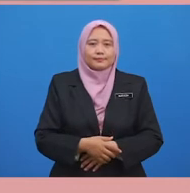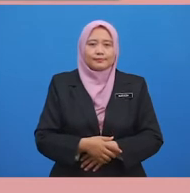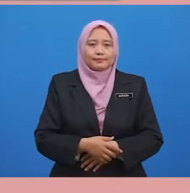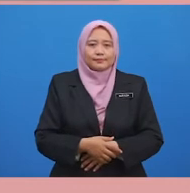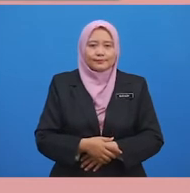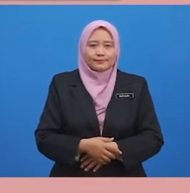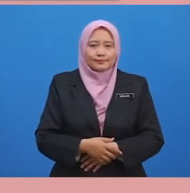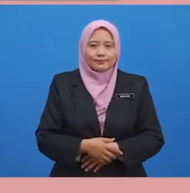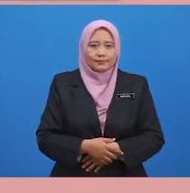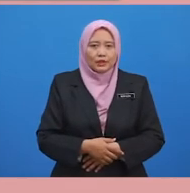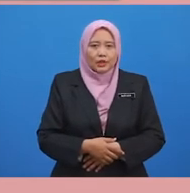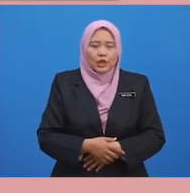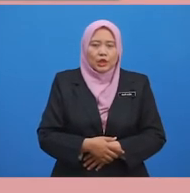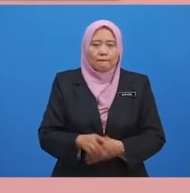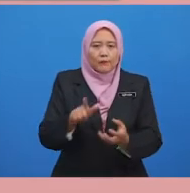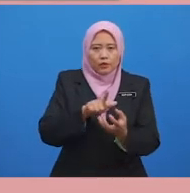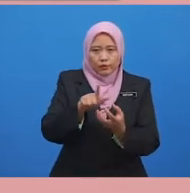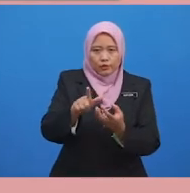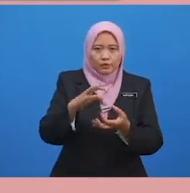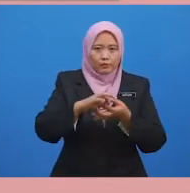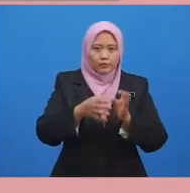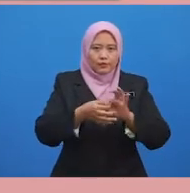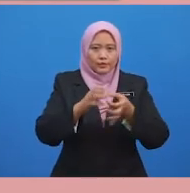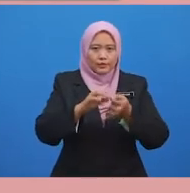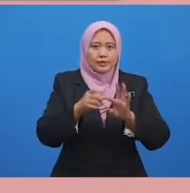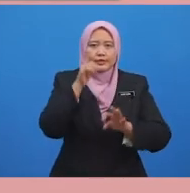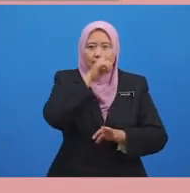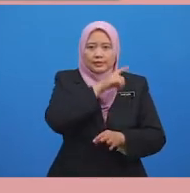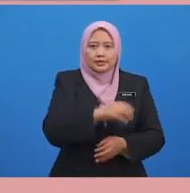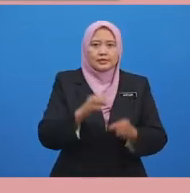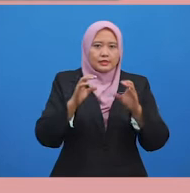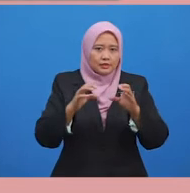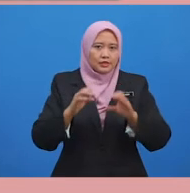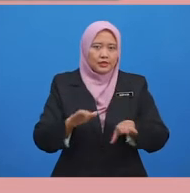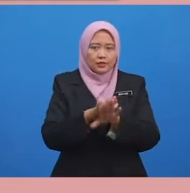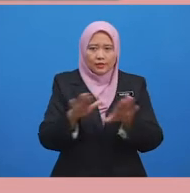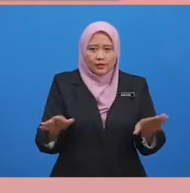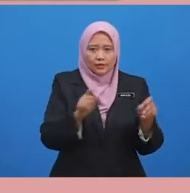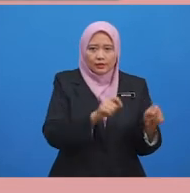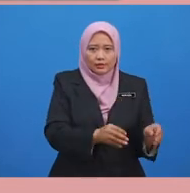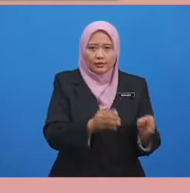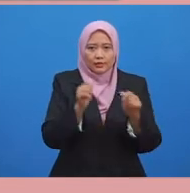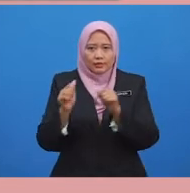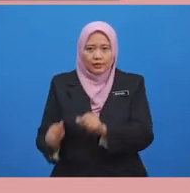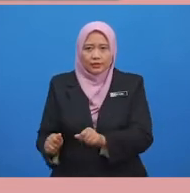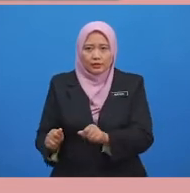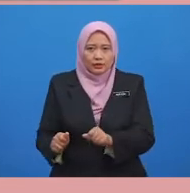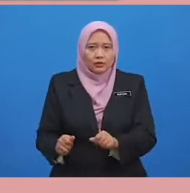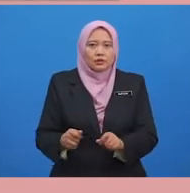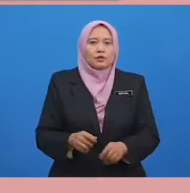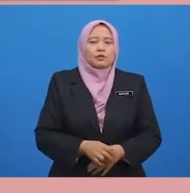Jawapannya, pelupusan polimer sintetik secara tidak teratur seperti pembakaran